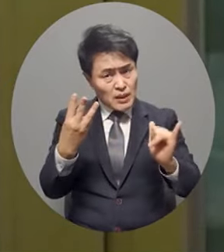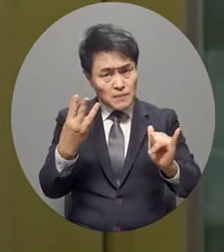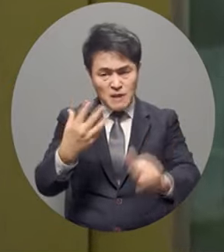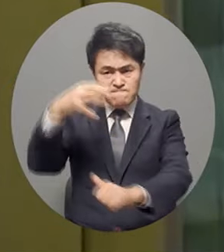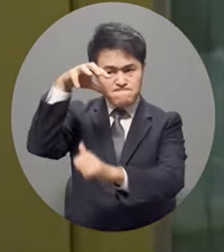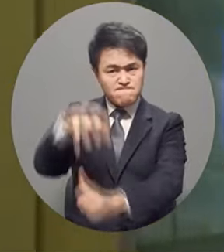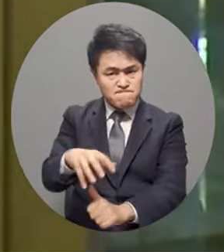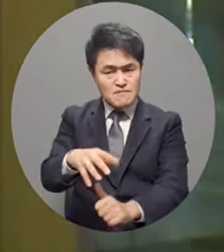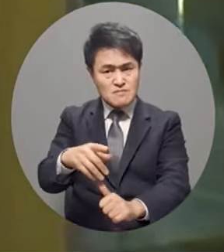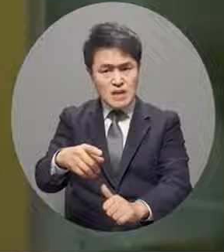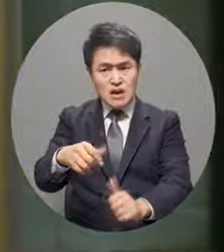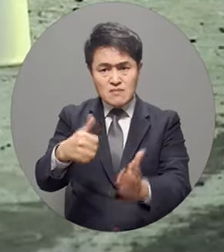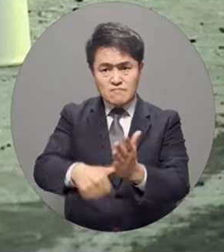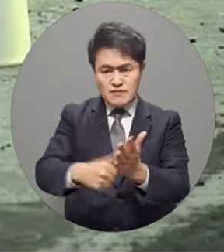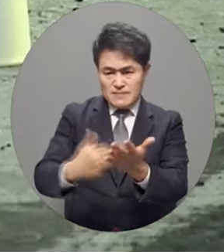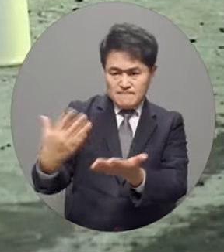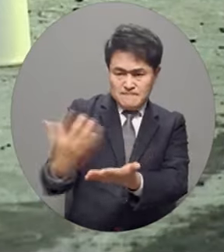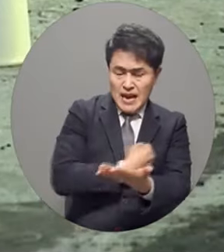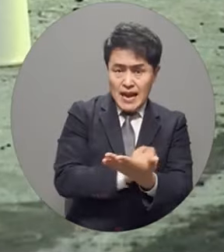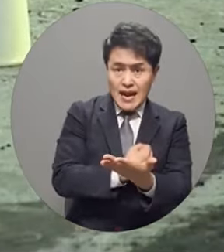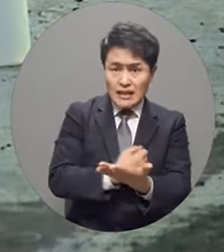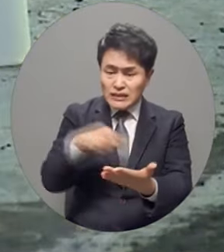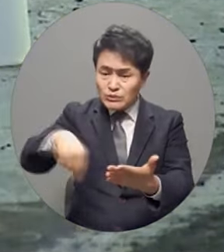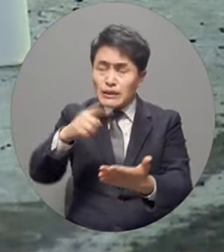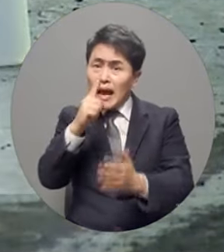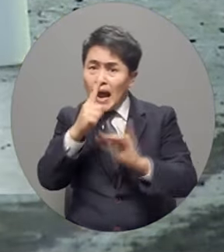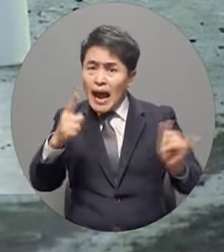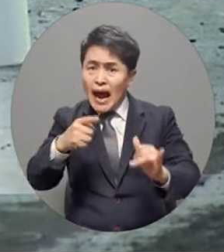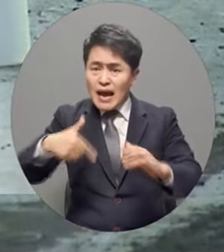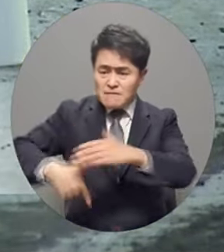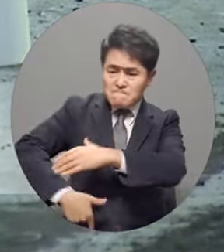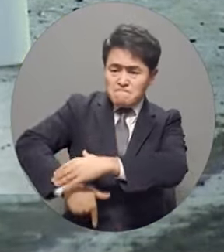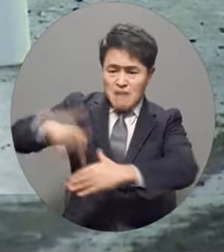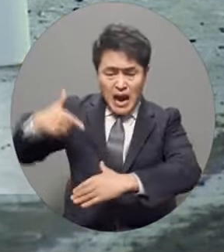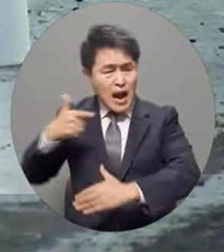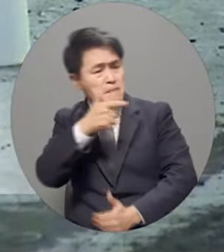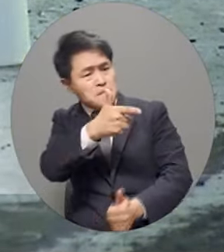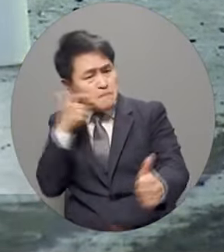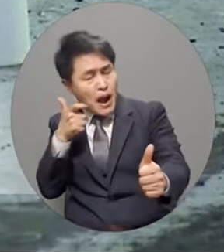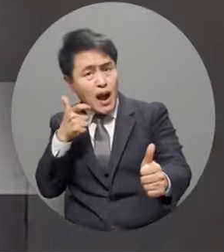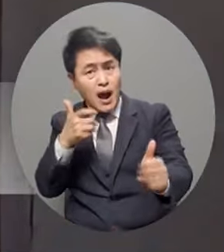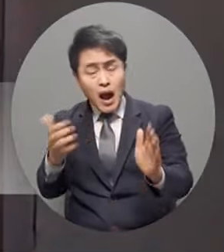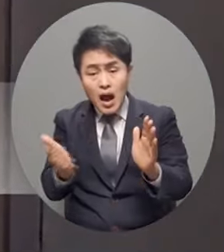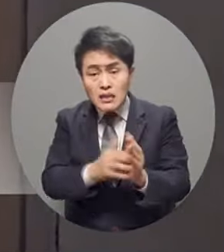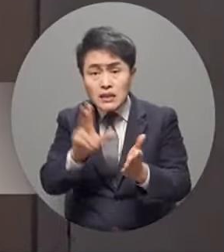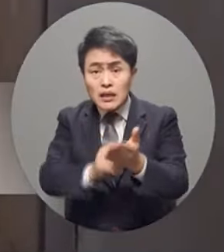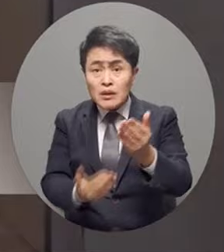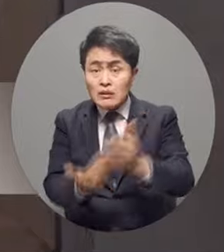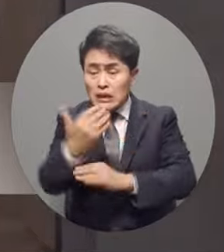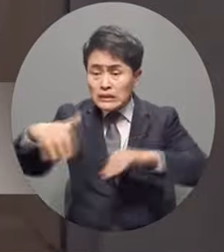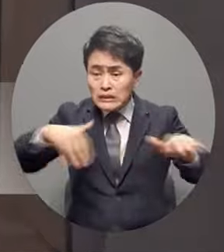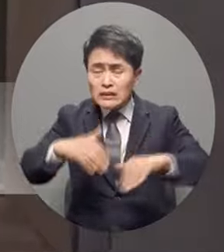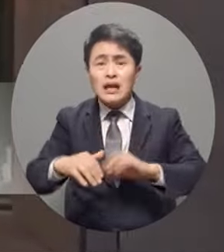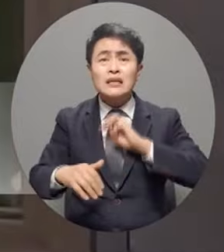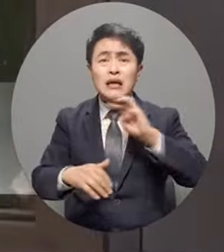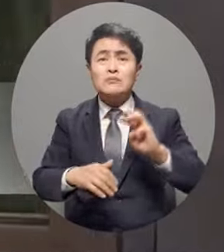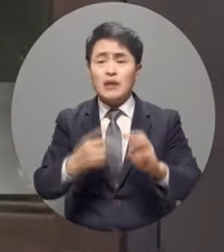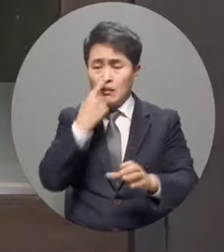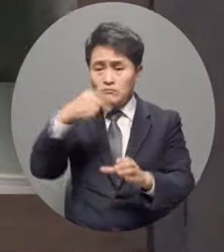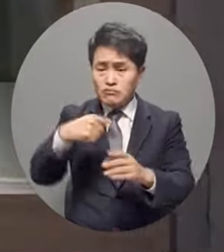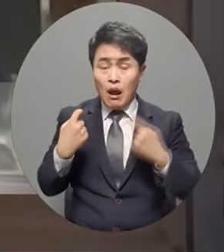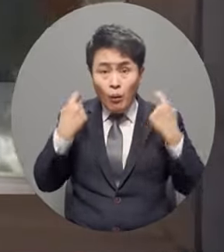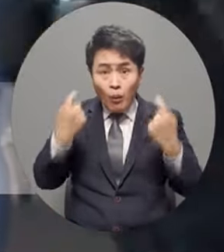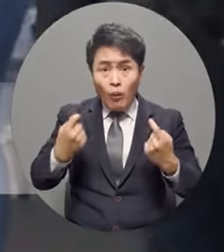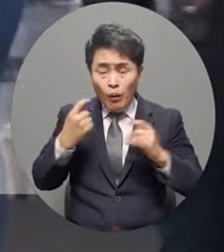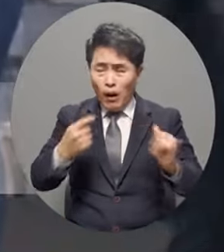제지하고 훔친 물건을 빼앗자 이 중 한 명이 총을 꺼내 발사한 겁니다. 이 사고로 지나가던 30대 브라질 여성